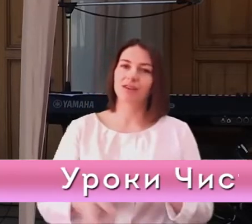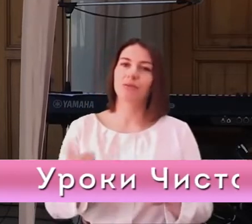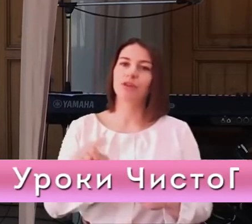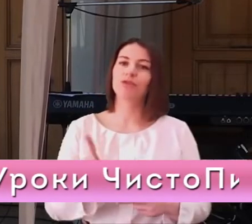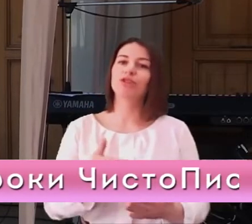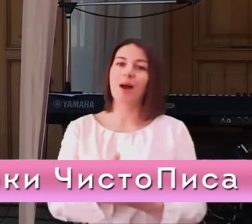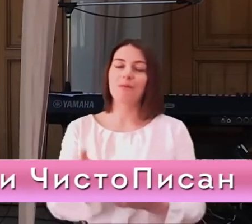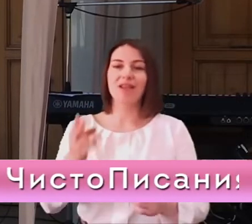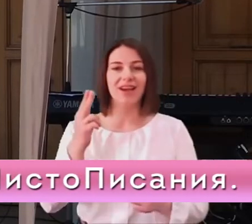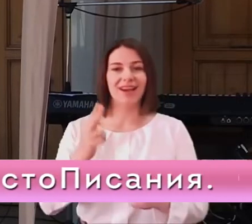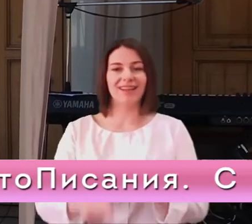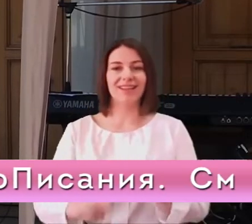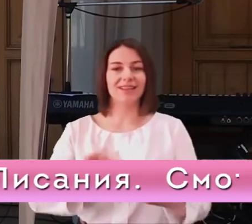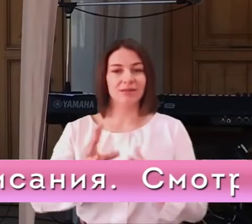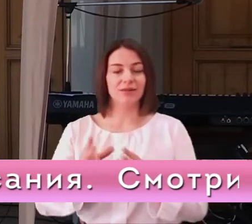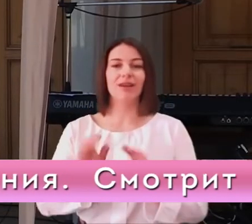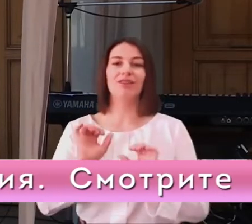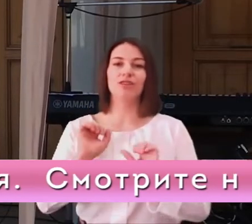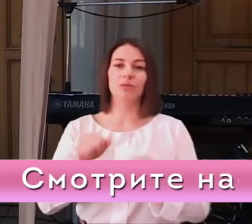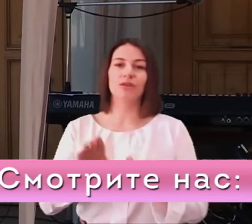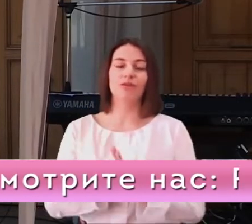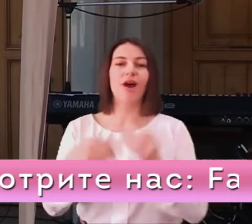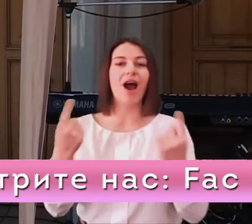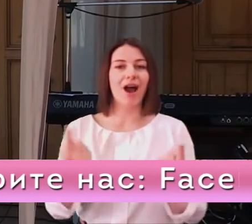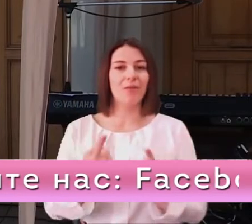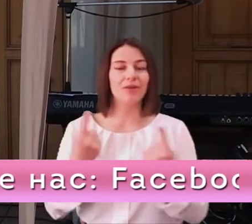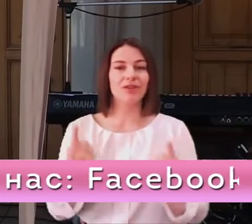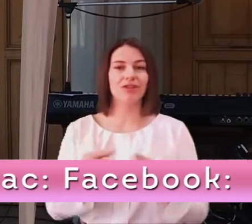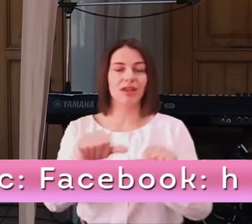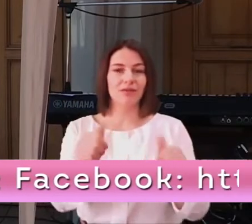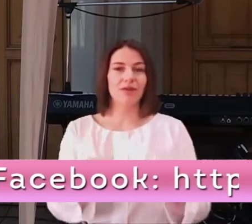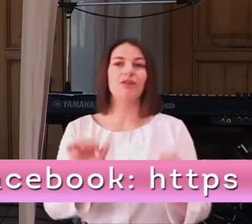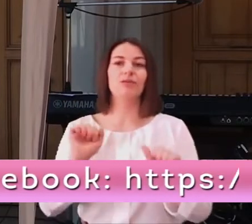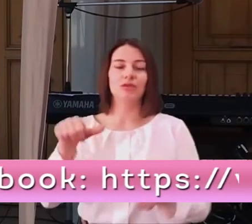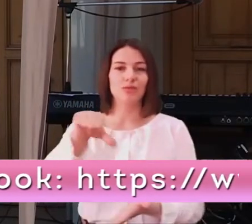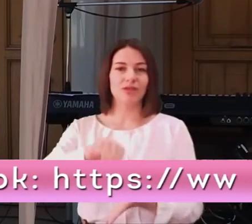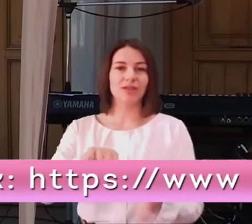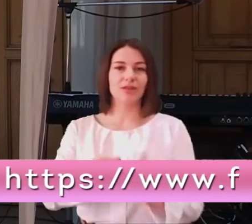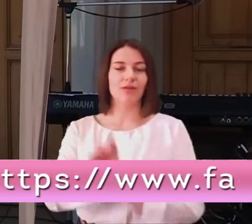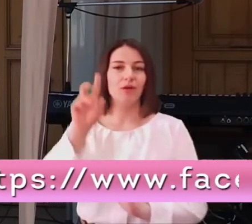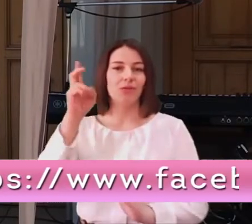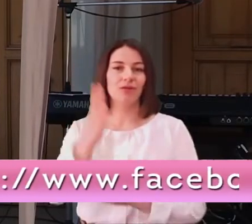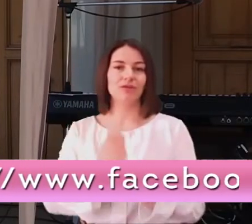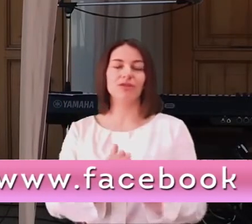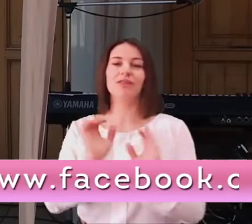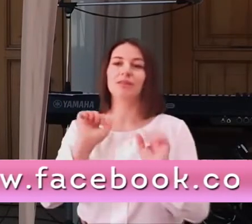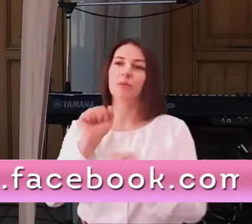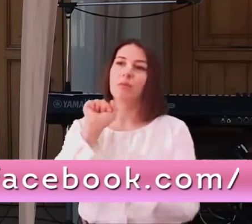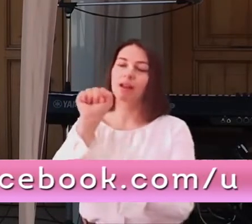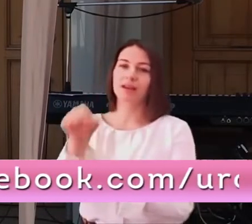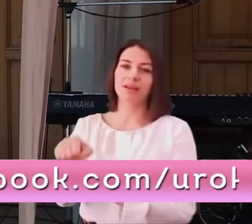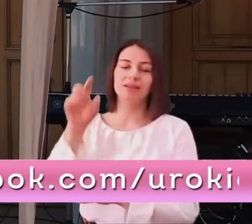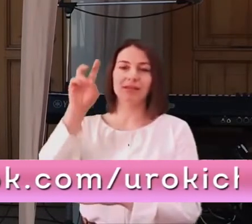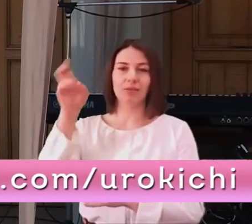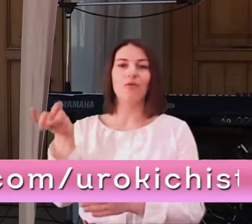сможем в привычном для нас формате участвовать в богослужении. Мы сможем поклоняться Богу, мы сможем